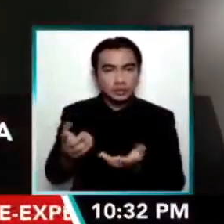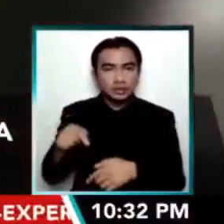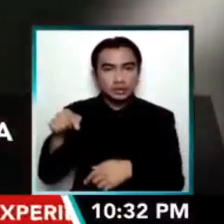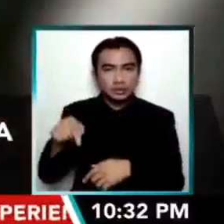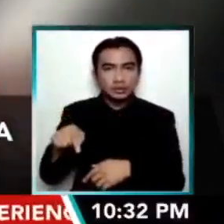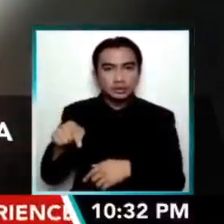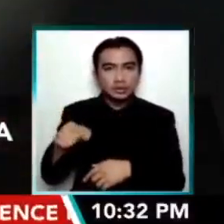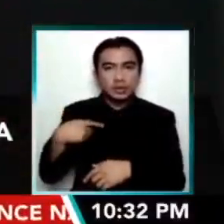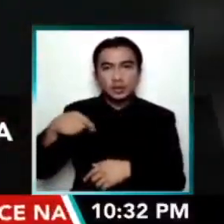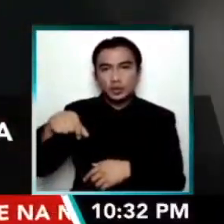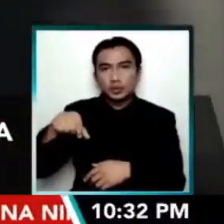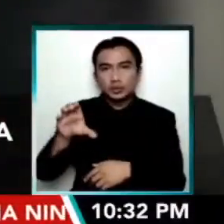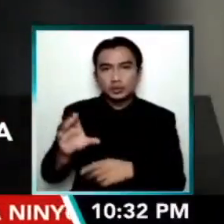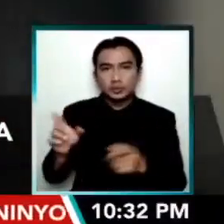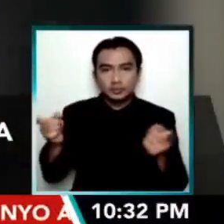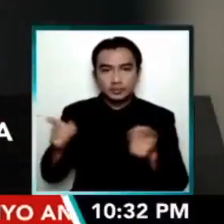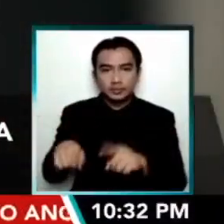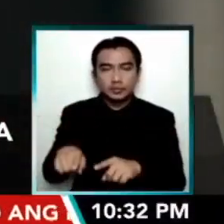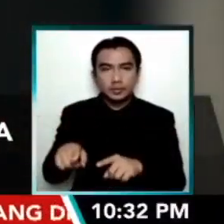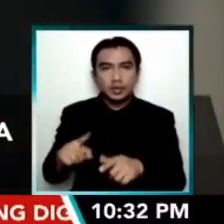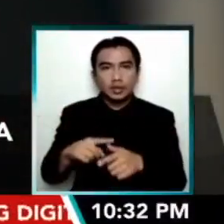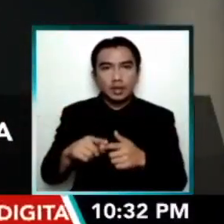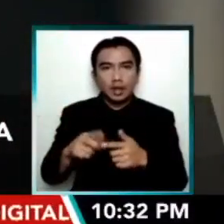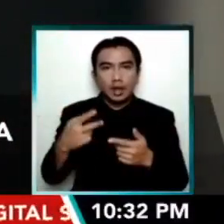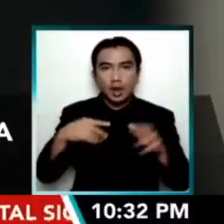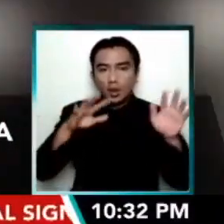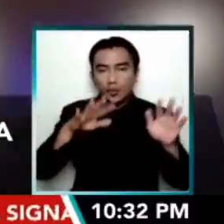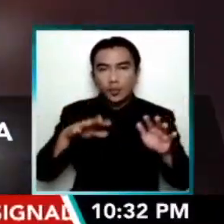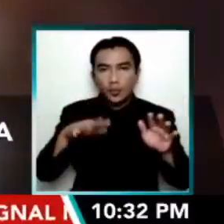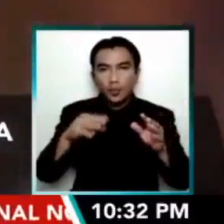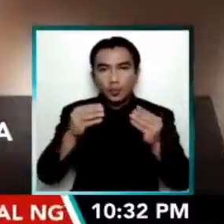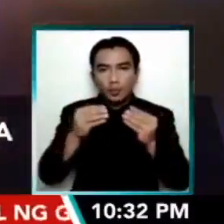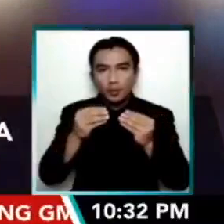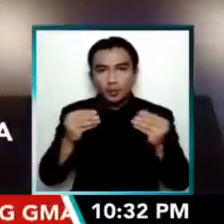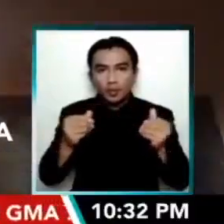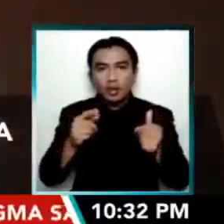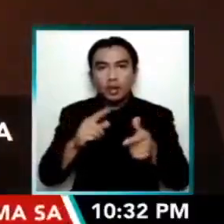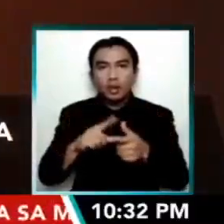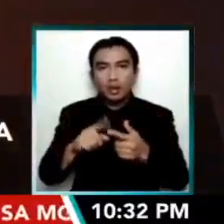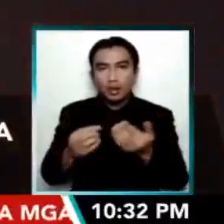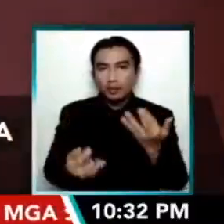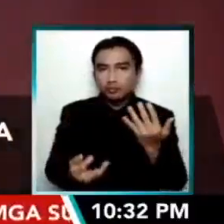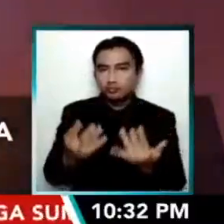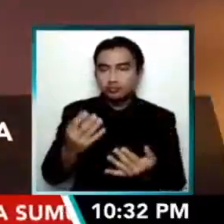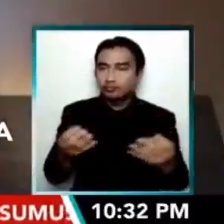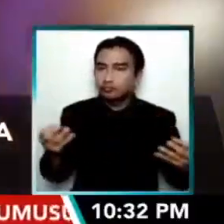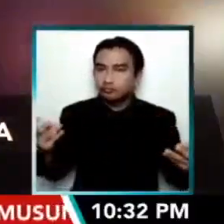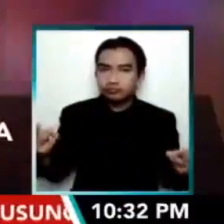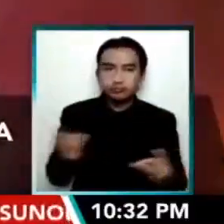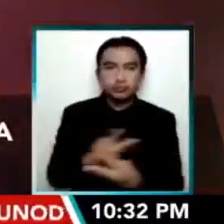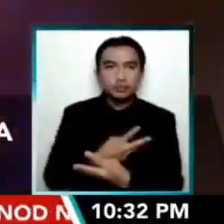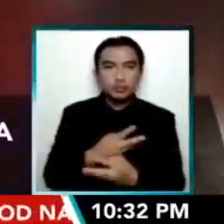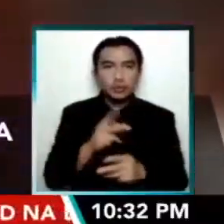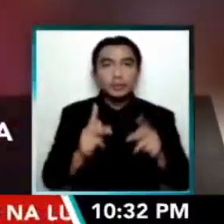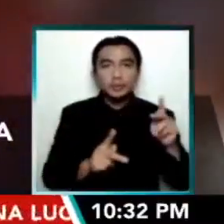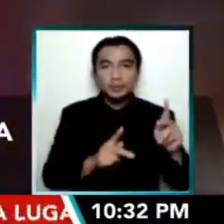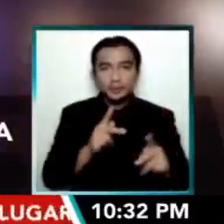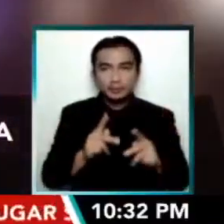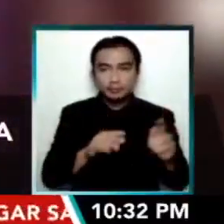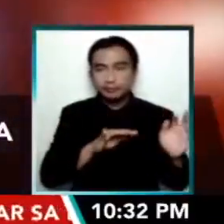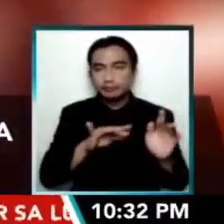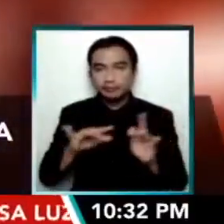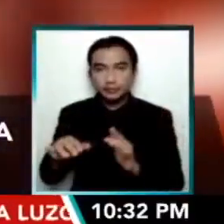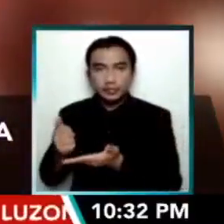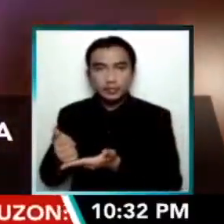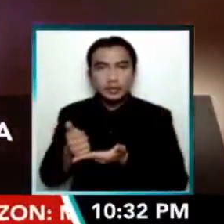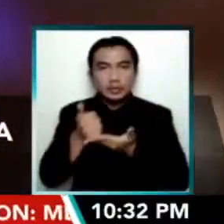City. Nang humina ang ulan, lalong lumaki ang apoy. Nagtulong-tulong na ang mga residente para mailabas ang mga gamit. Umabot